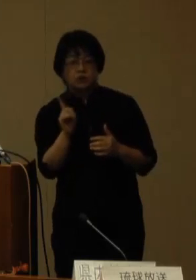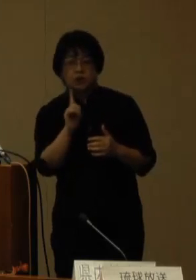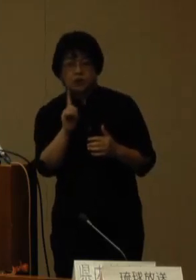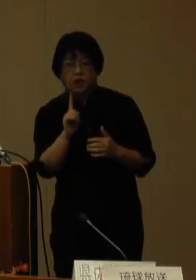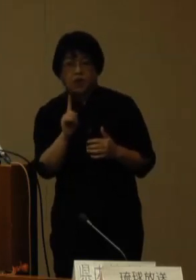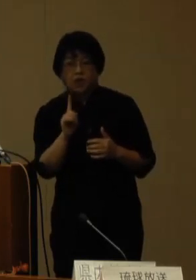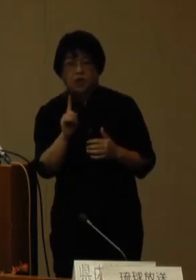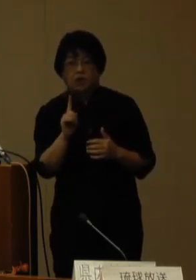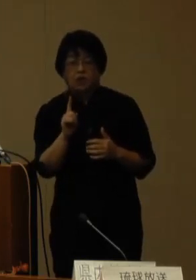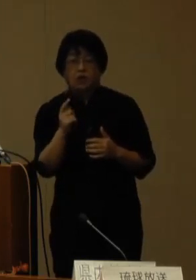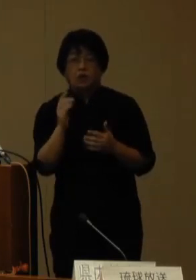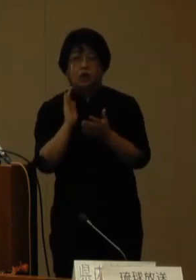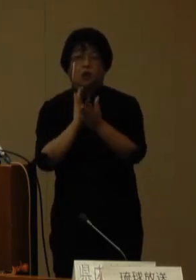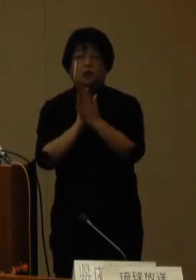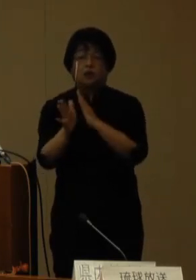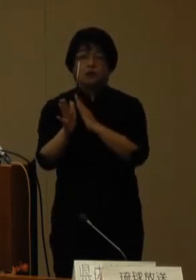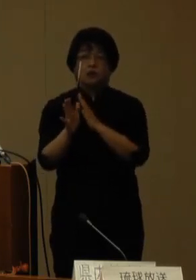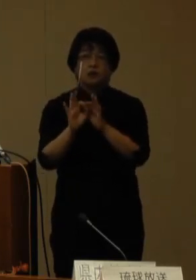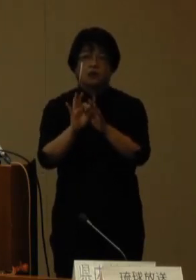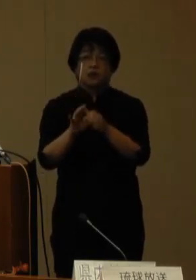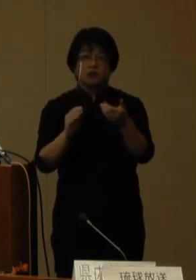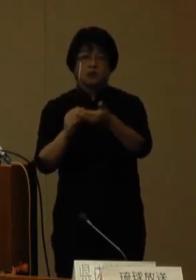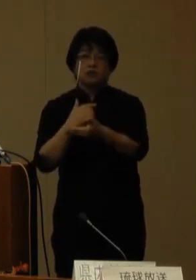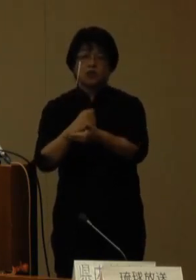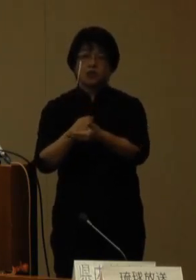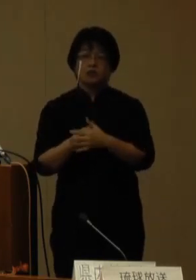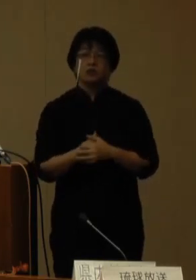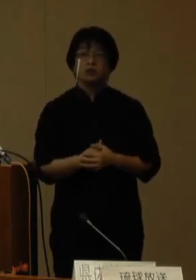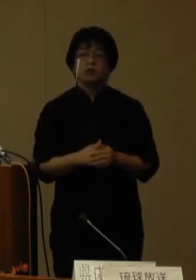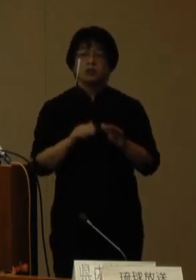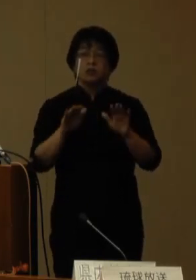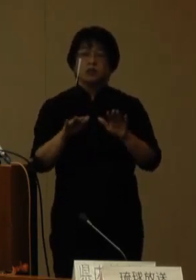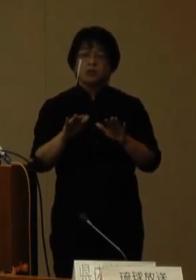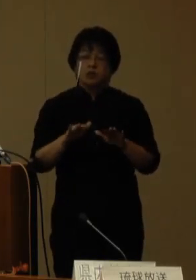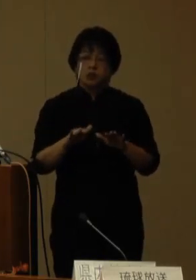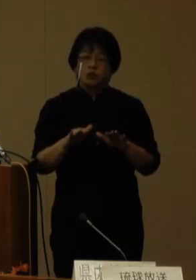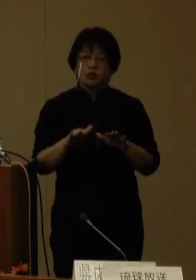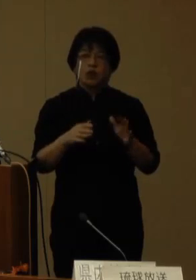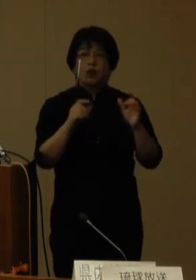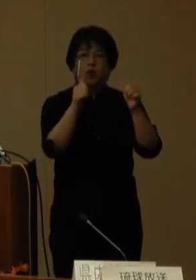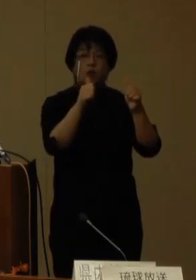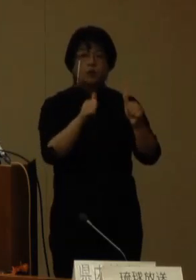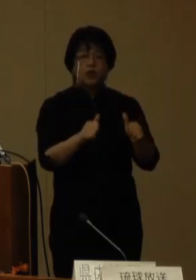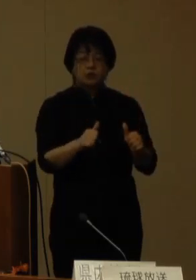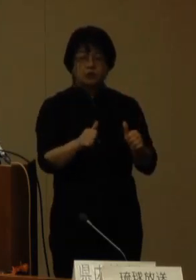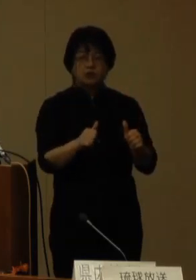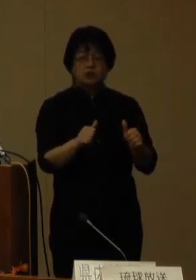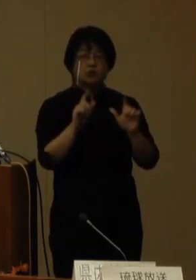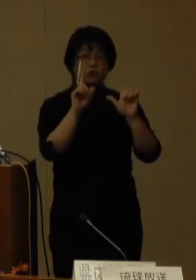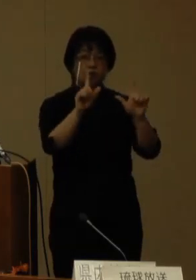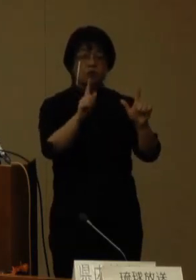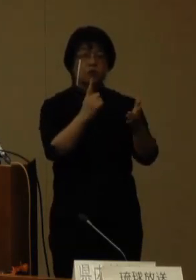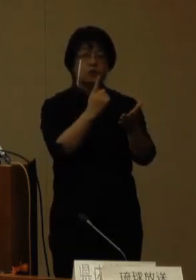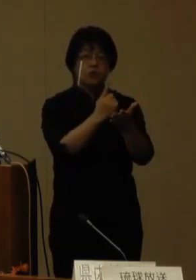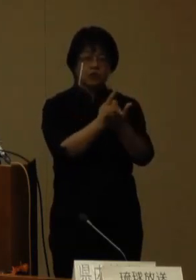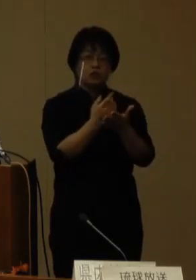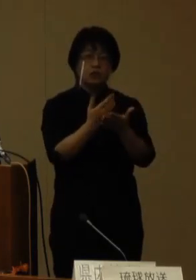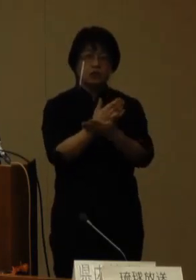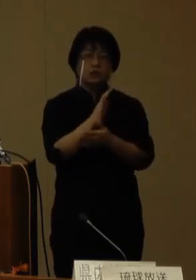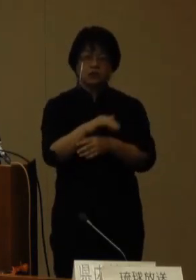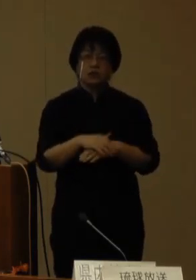一応、はい、持ち帰って検討します。ただ今の段階ではホームページで公表すると発表するということになってます